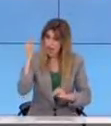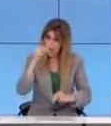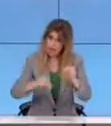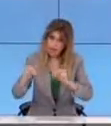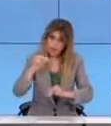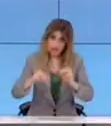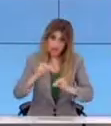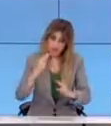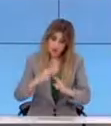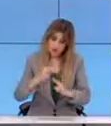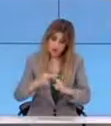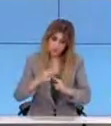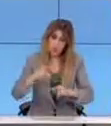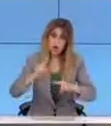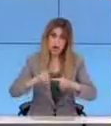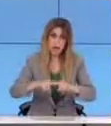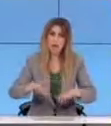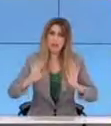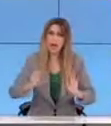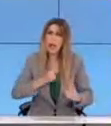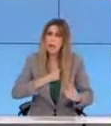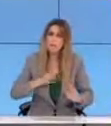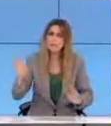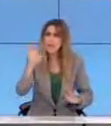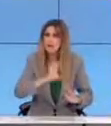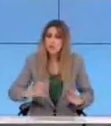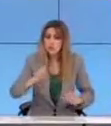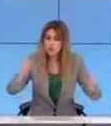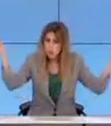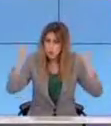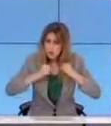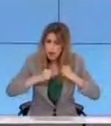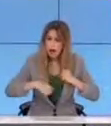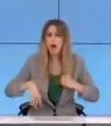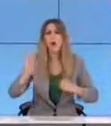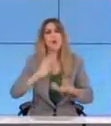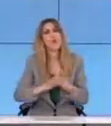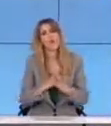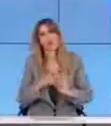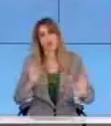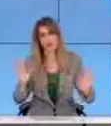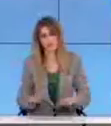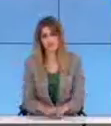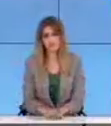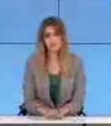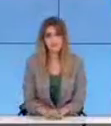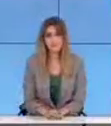αρνητικά την τουριστική περίοδο. Θέλω, αγαπητές φίλες και αγαπητοί φίλοι, ξεκινώντας την παρέμβασή